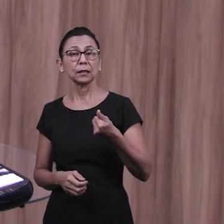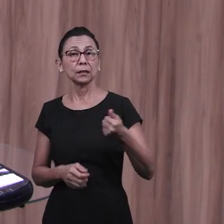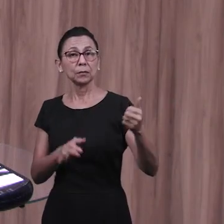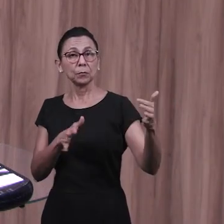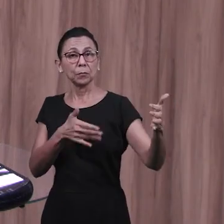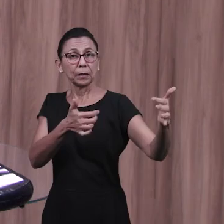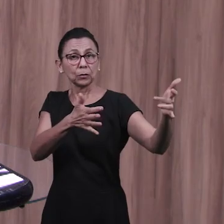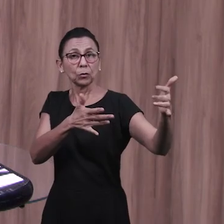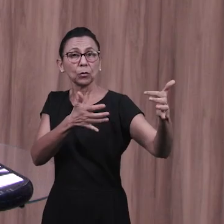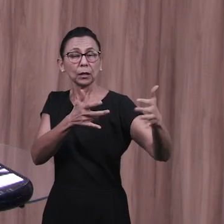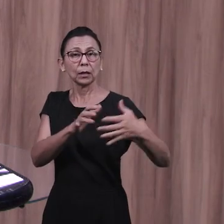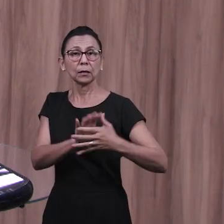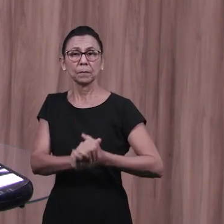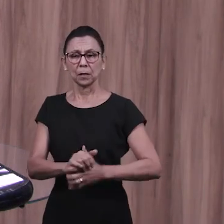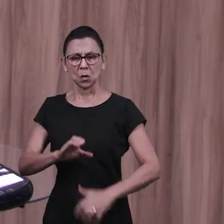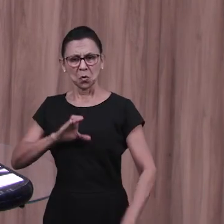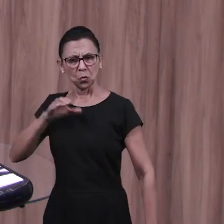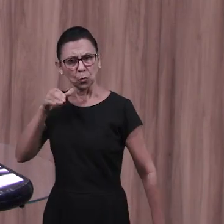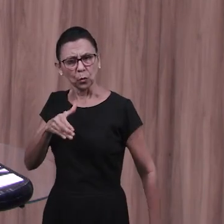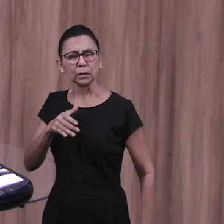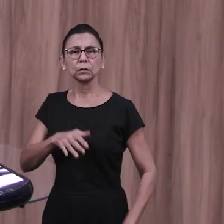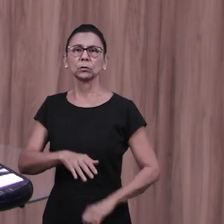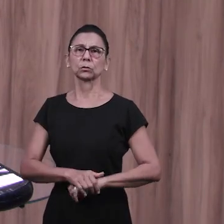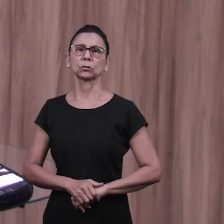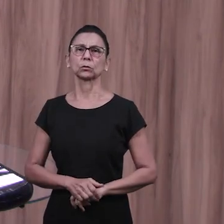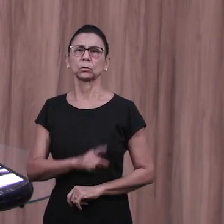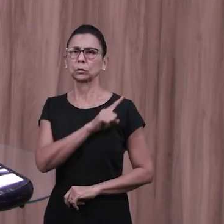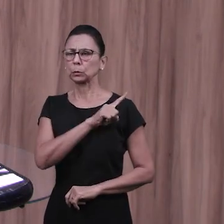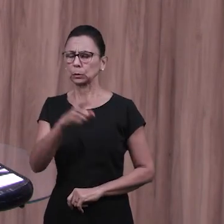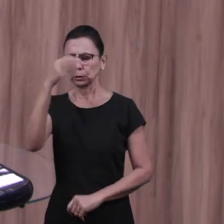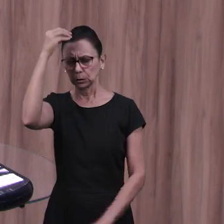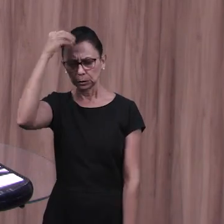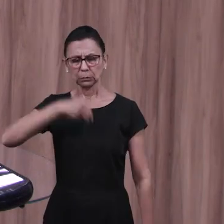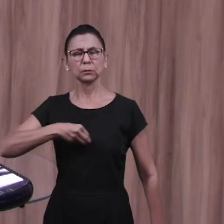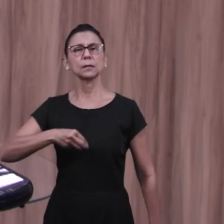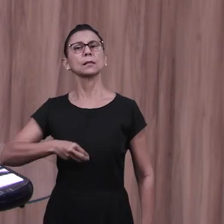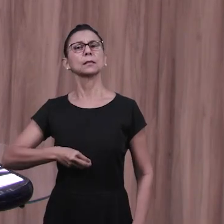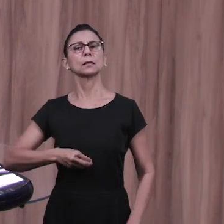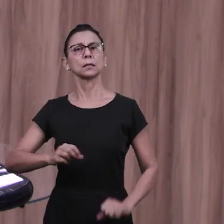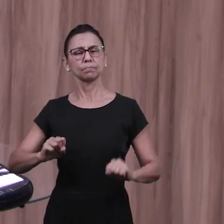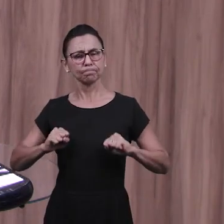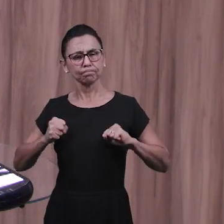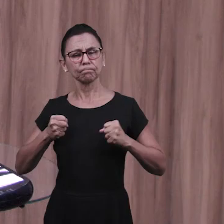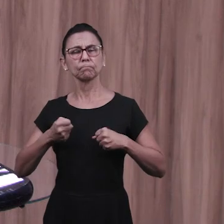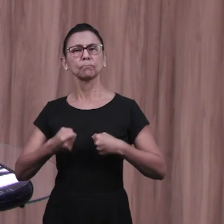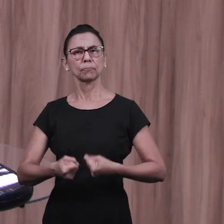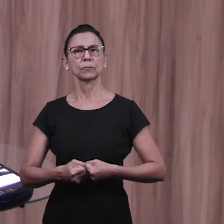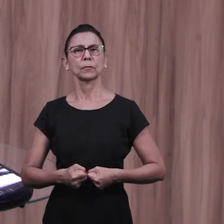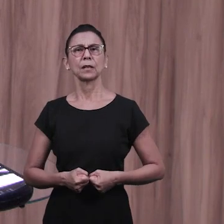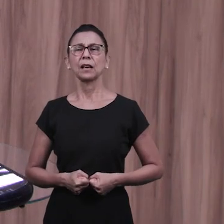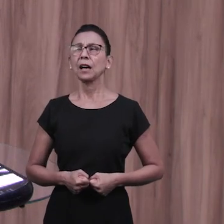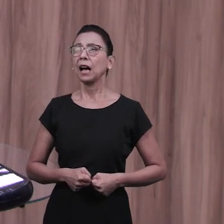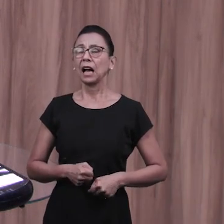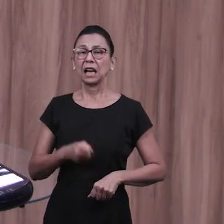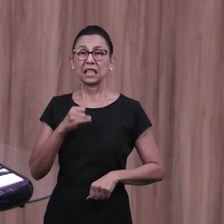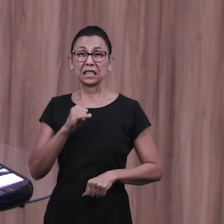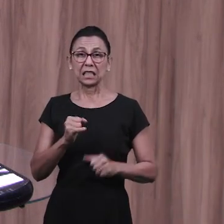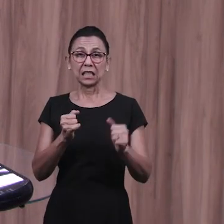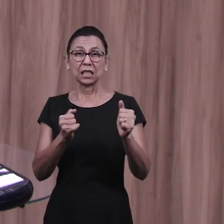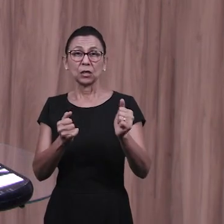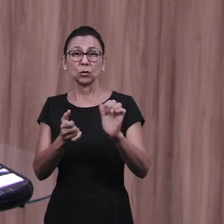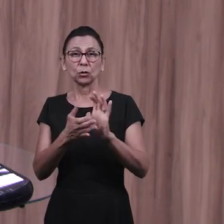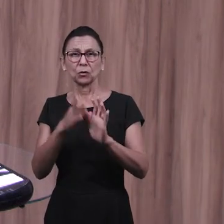voyons, c'est celui qui ne désiste pas, il est fort. S'il y a quelque chose de difficile, il fait face